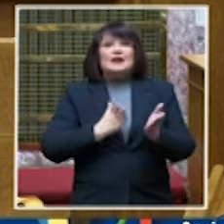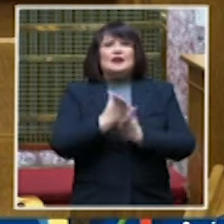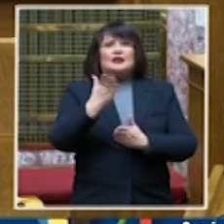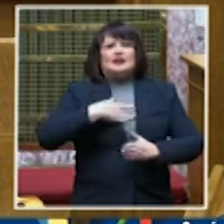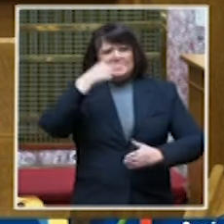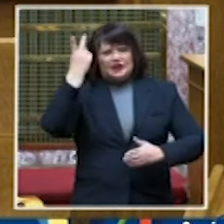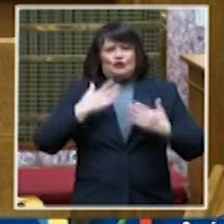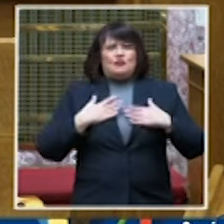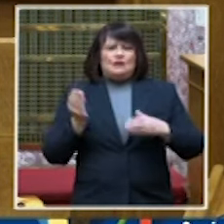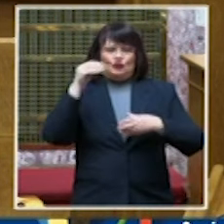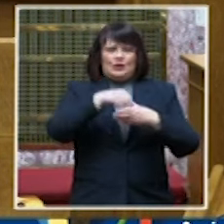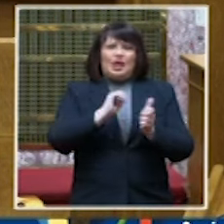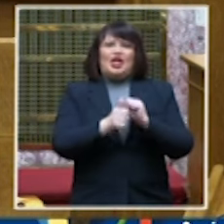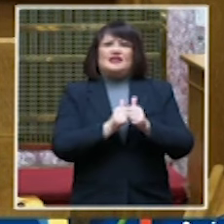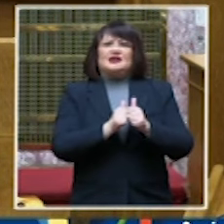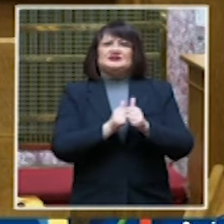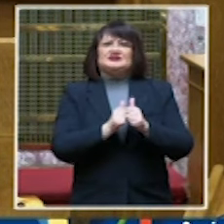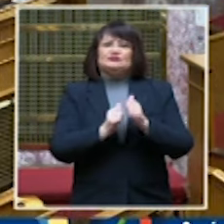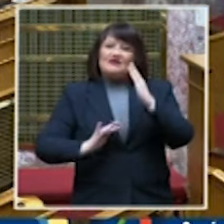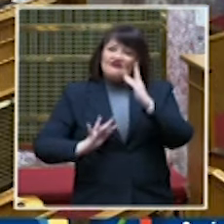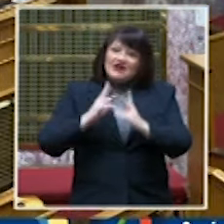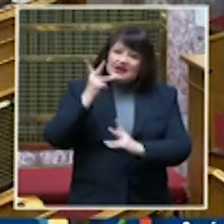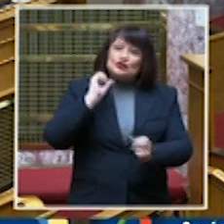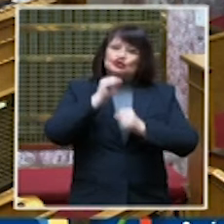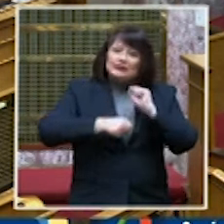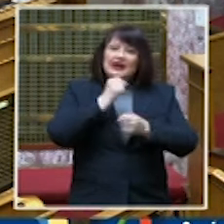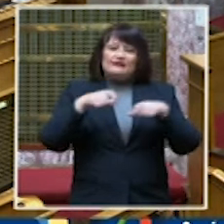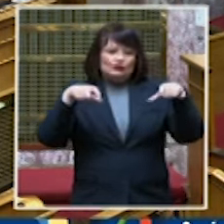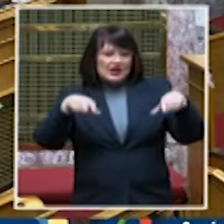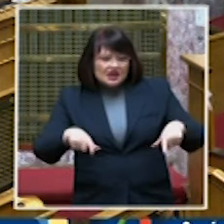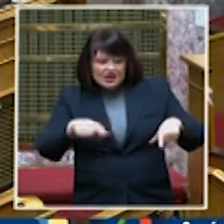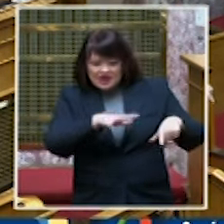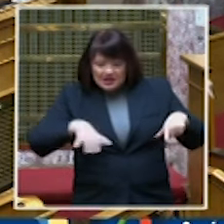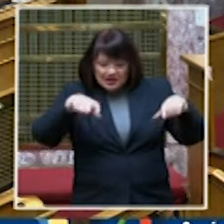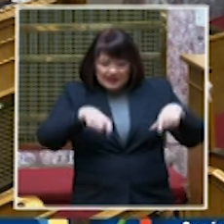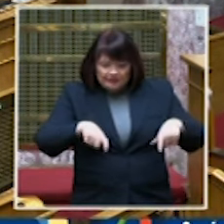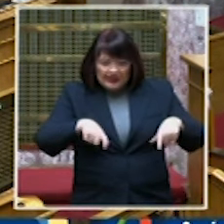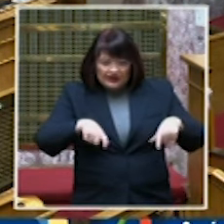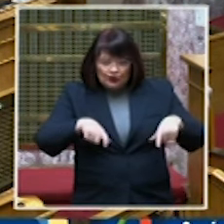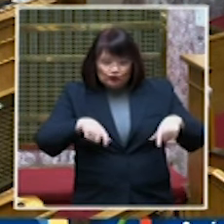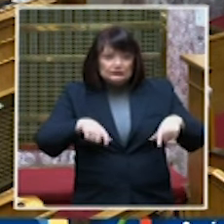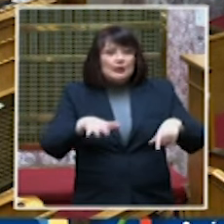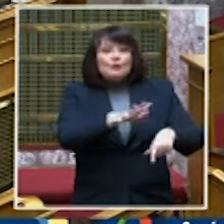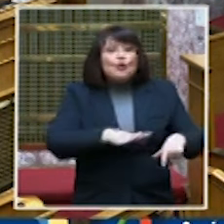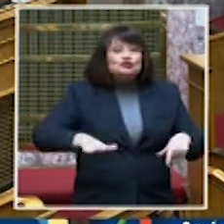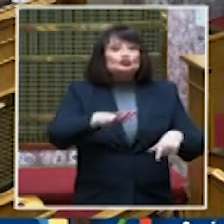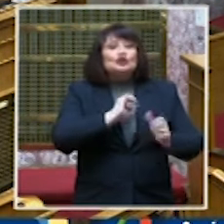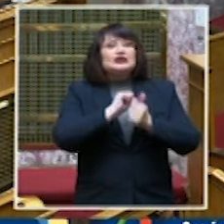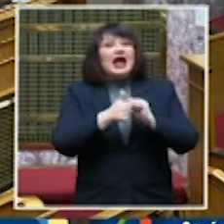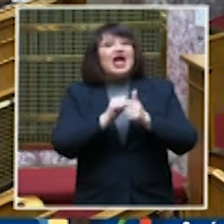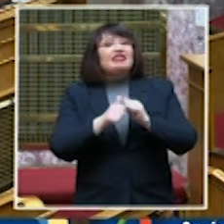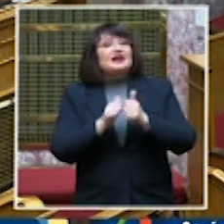άθληση και να βελτιώνουν με τον αγώνα και μέσα στο γήπεδο αλλά και έξω από αυτό τις συνθήκες άθλησης κόντρα